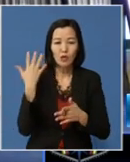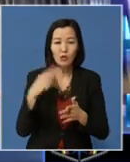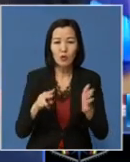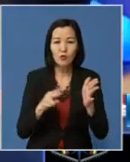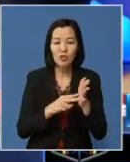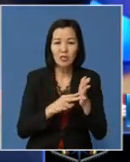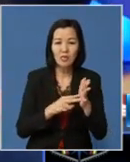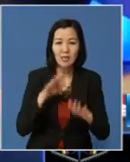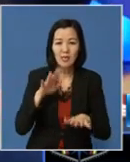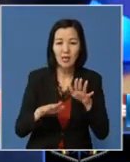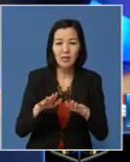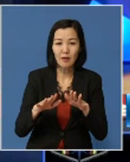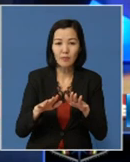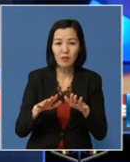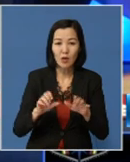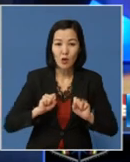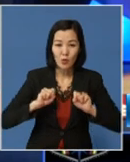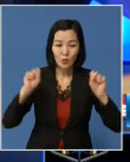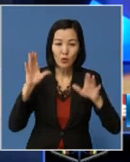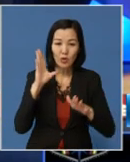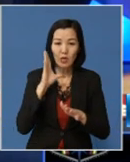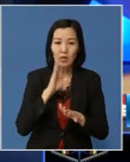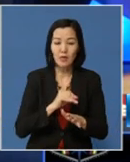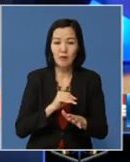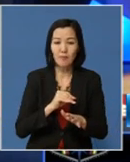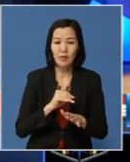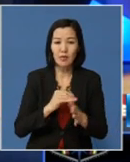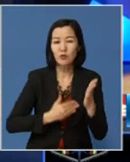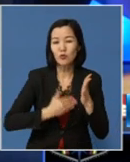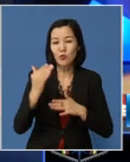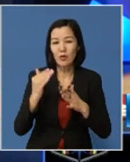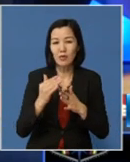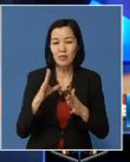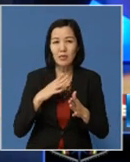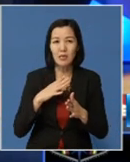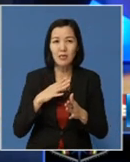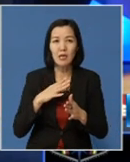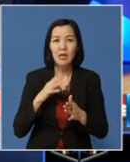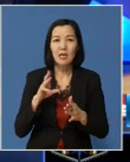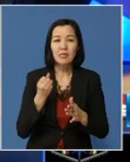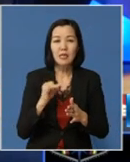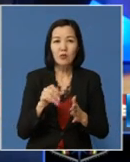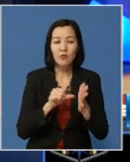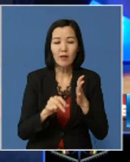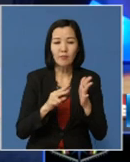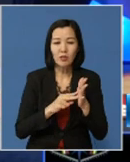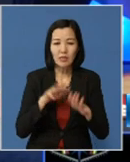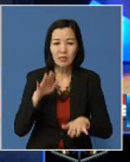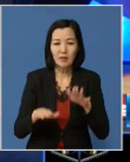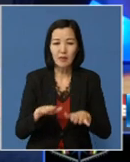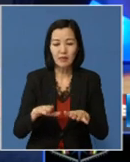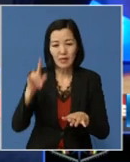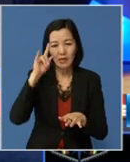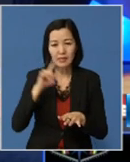келіні еңсеріп ең жоғары нәтиже көрсетті. Одан соң үштөбелік Сайхан Тайсуев 67 келі салмақта ел намысын қорғап, Қазақстан